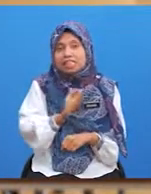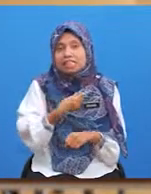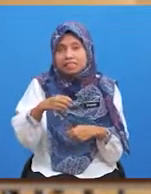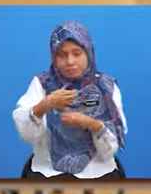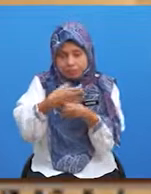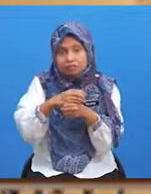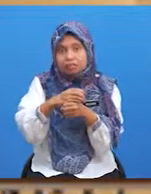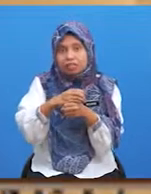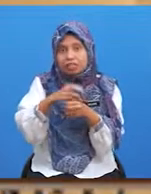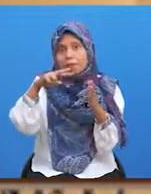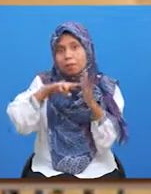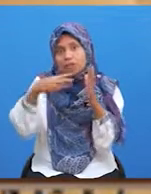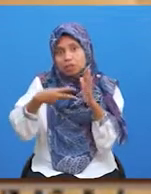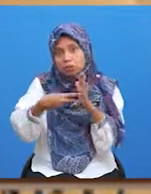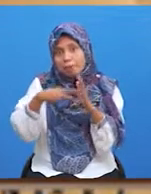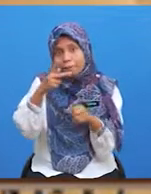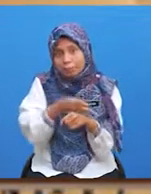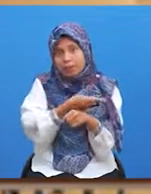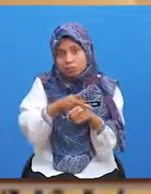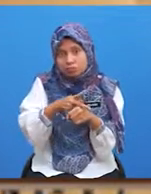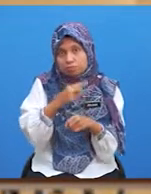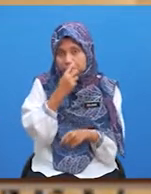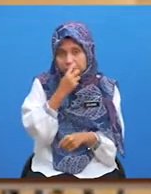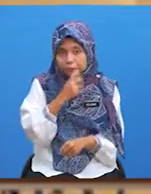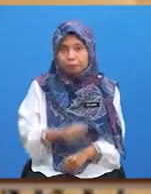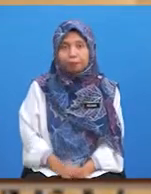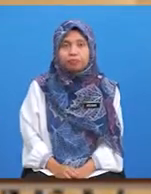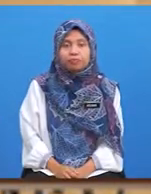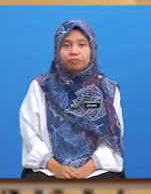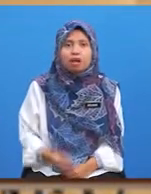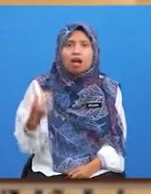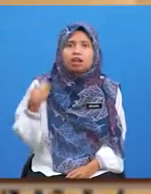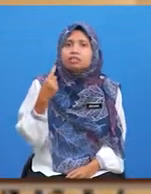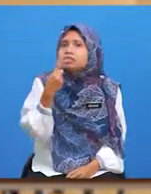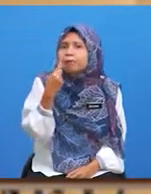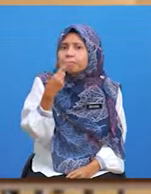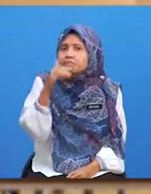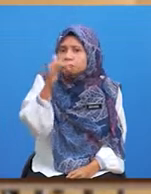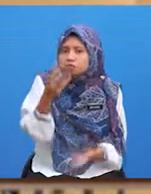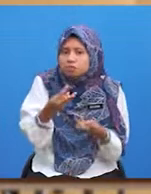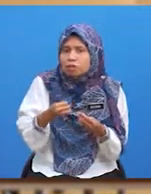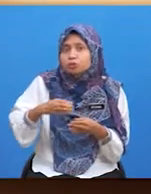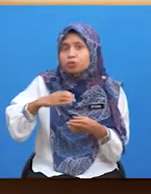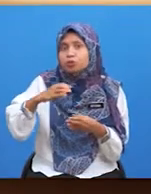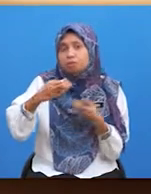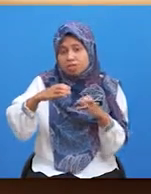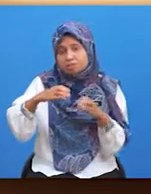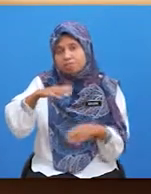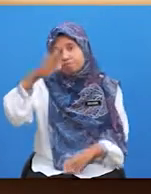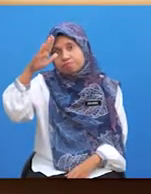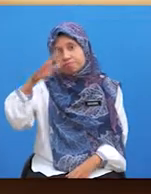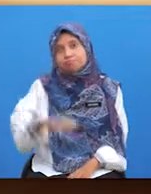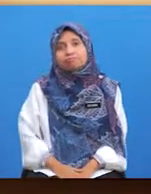dahulu maksud pantun merujuk tema. Ada sesiapa yang ingin mencuba? Cikgu